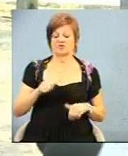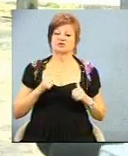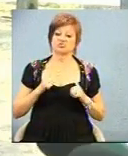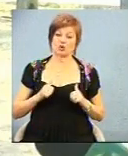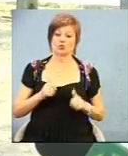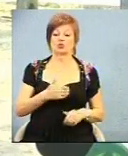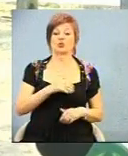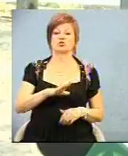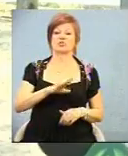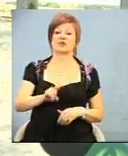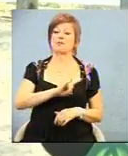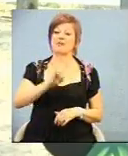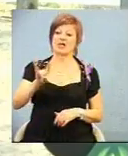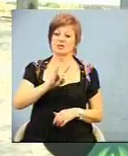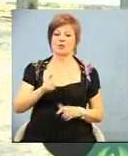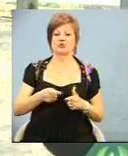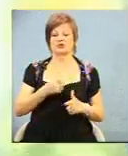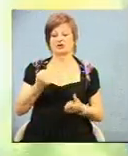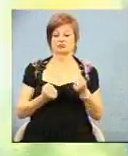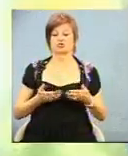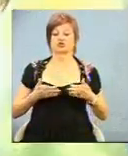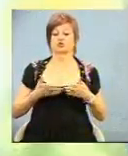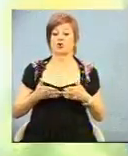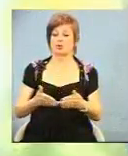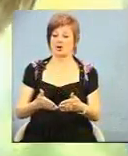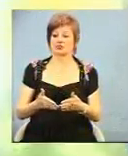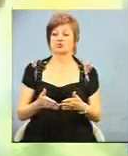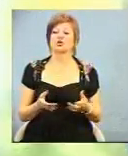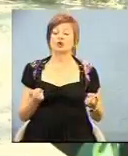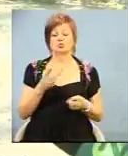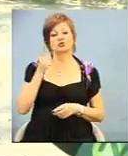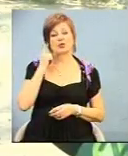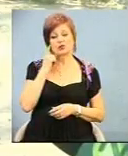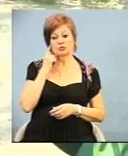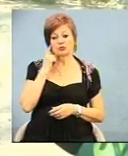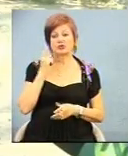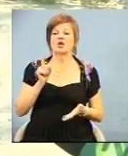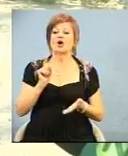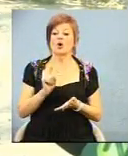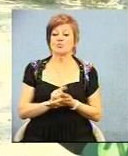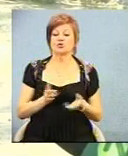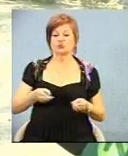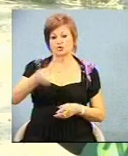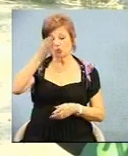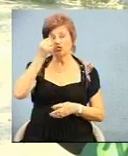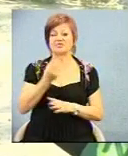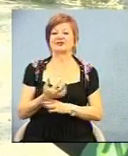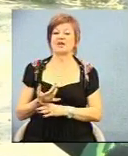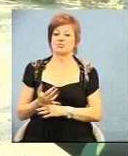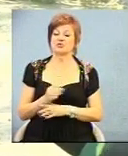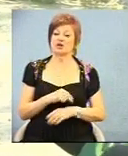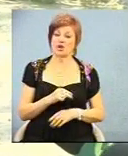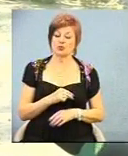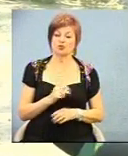пилотом или же штурманом какого-то корабля, то нужно подумать. Обязательно нужно учитывать рынок, да? То есть,